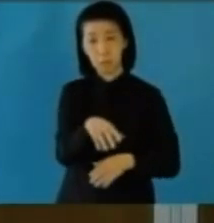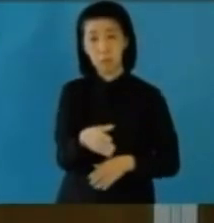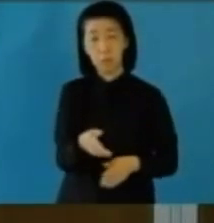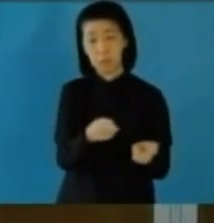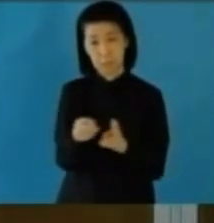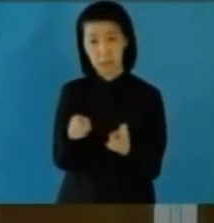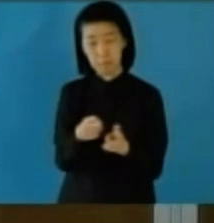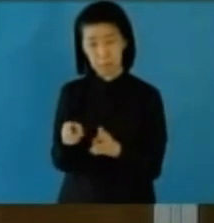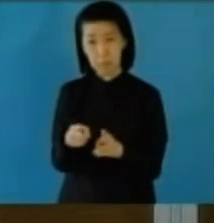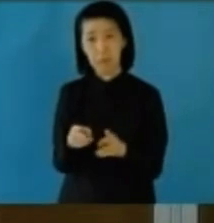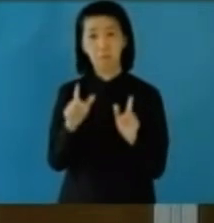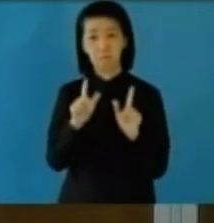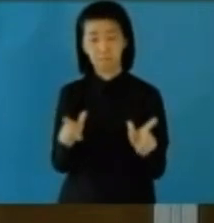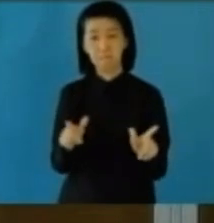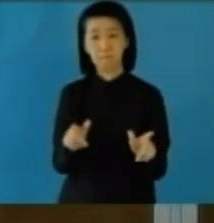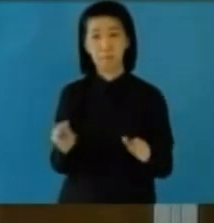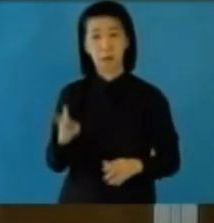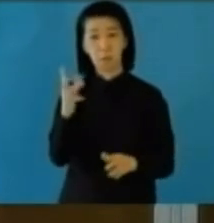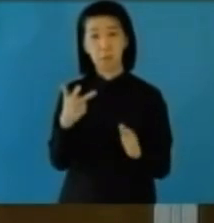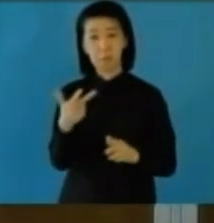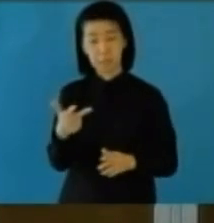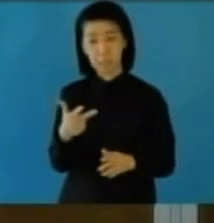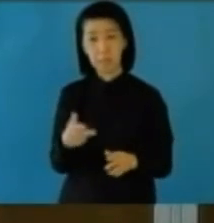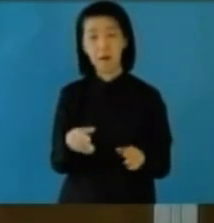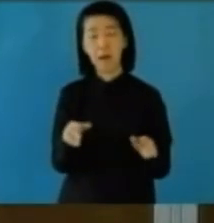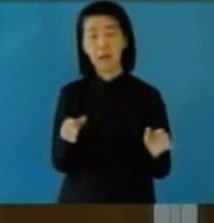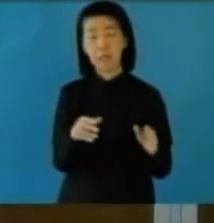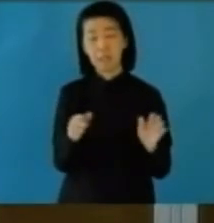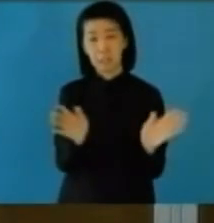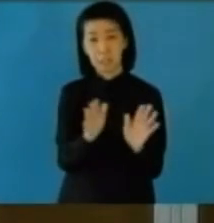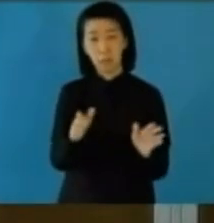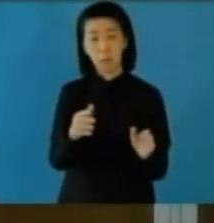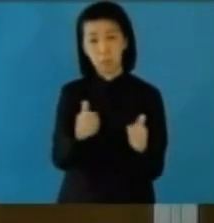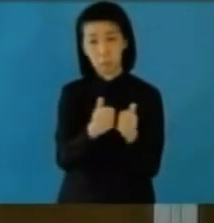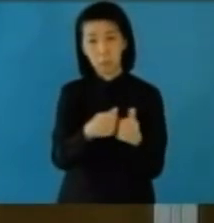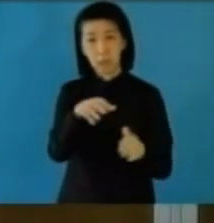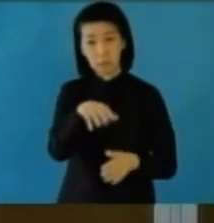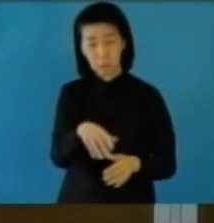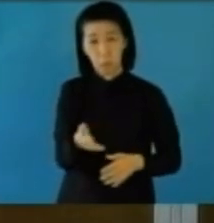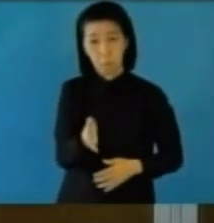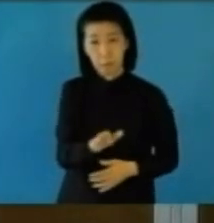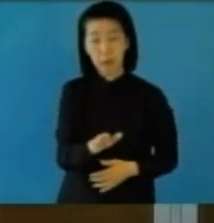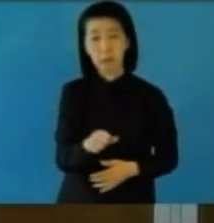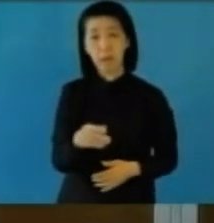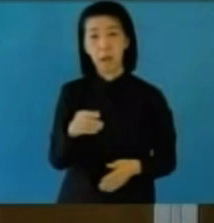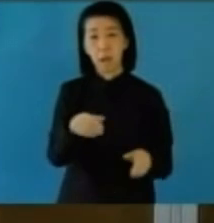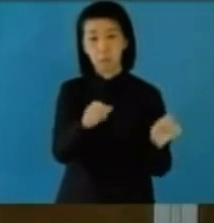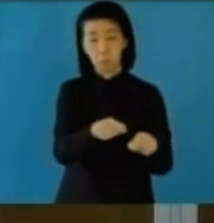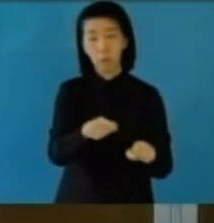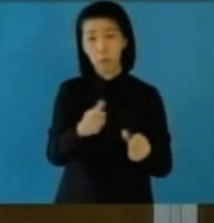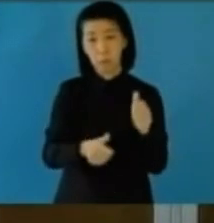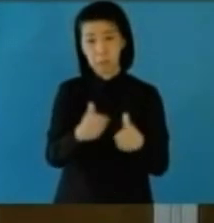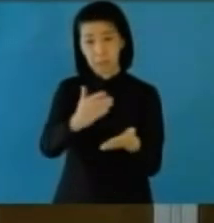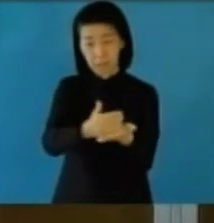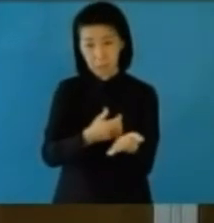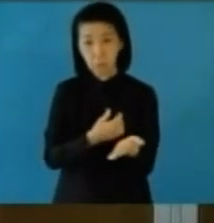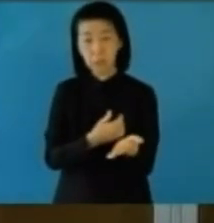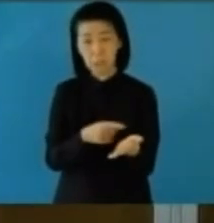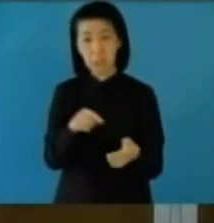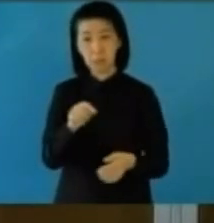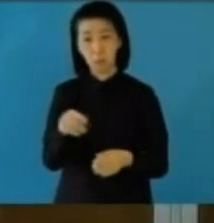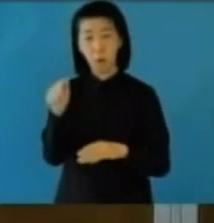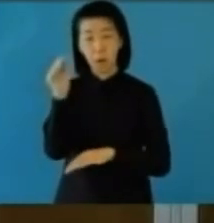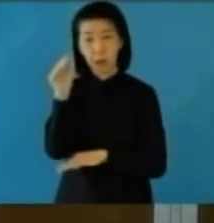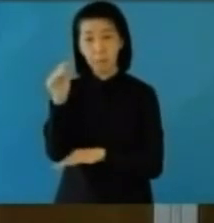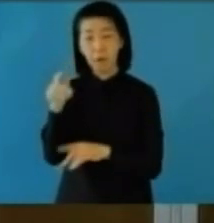におきましては、児童相談所の設置の検討にあたり、農業試験場跡地の31に外区と鴨池公園駐車場候補地とし